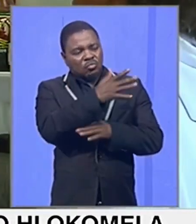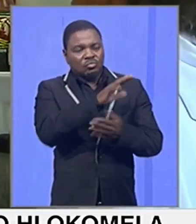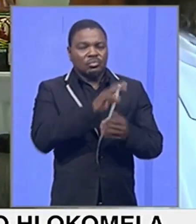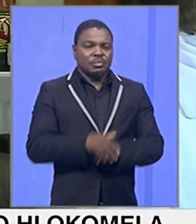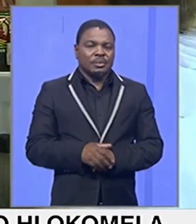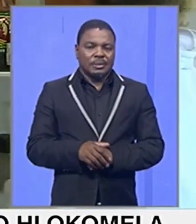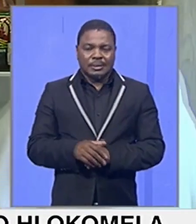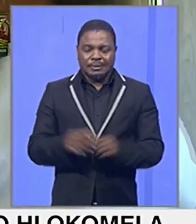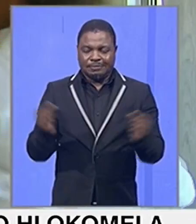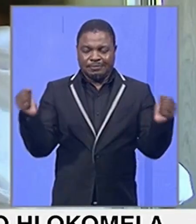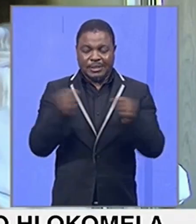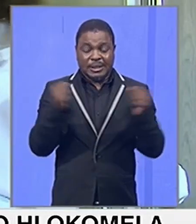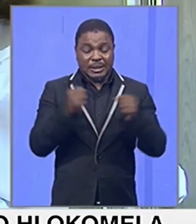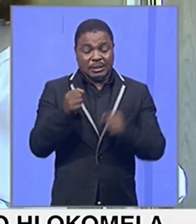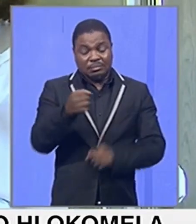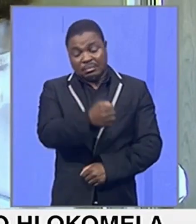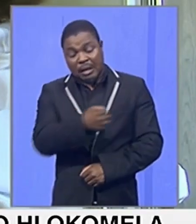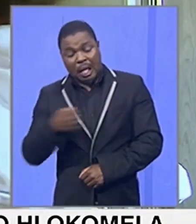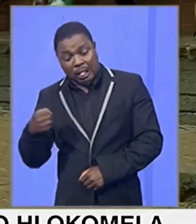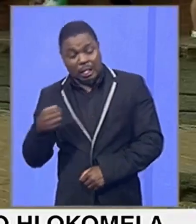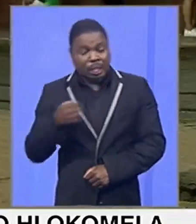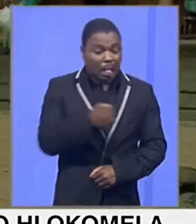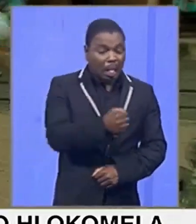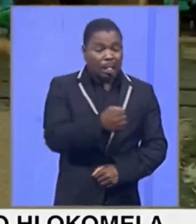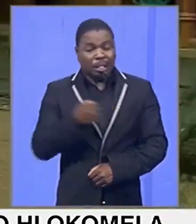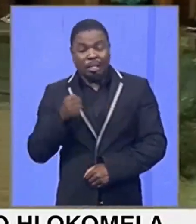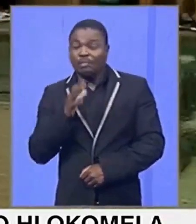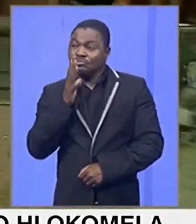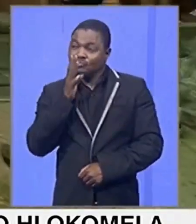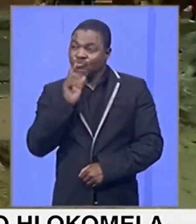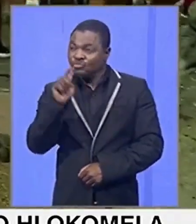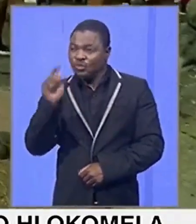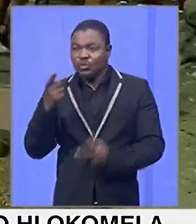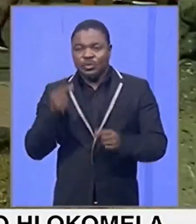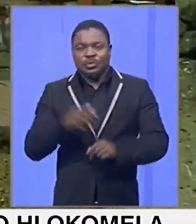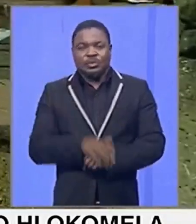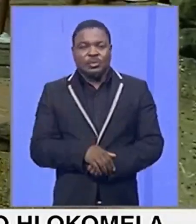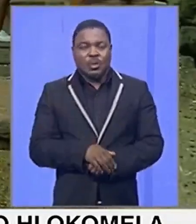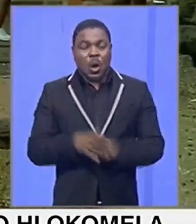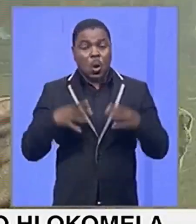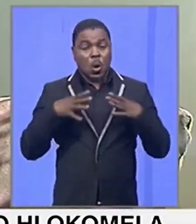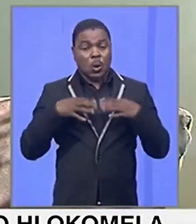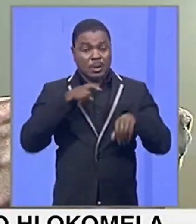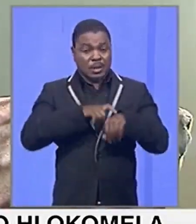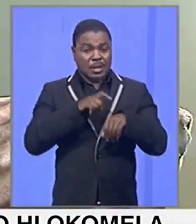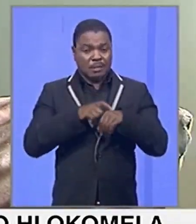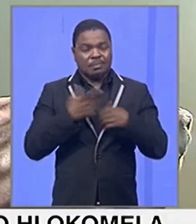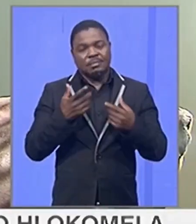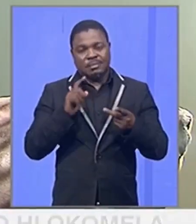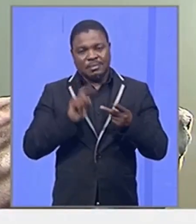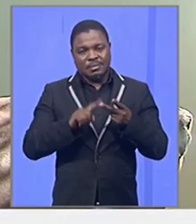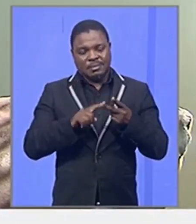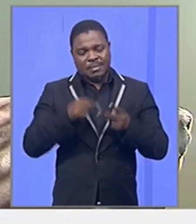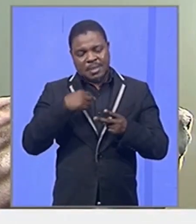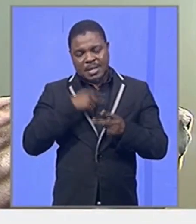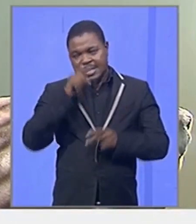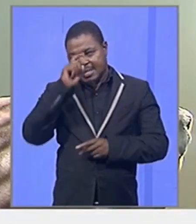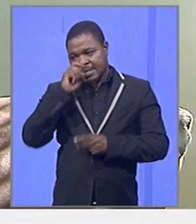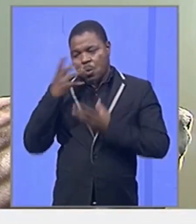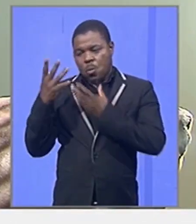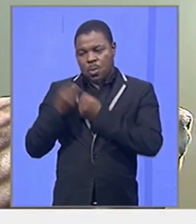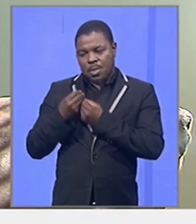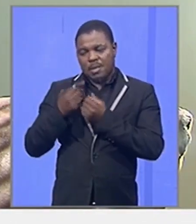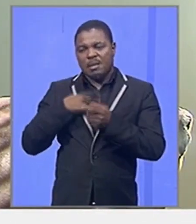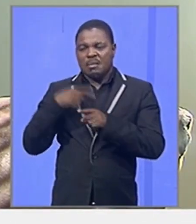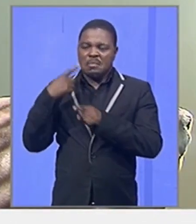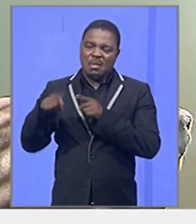monyoko wa setšidifatši wona o tla bula o tswalelwa ke ba bangwe. During school holidays, I sit with my sister or maybe play